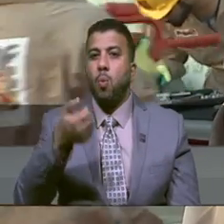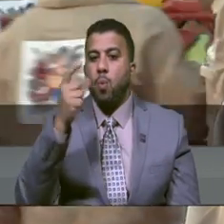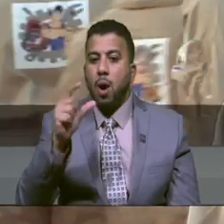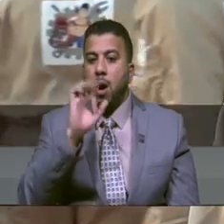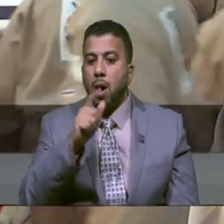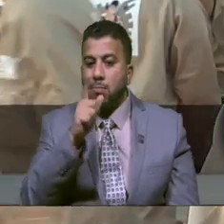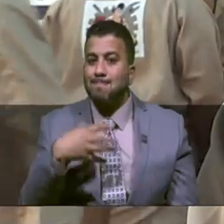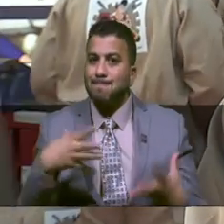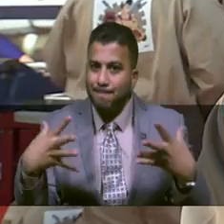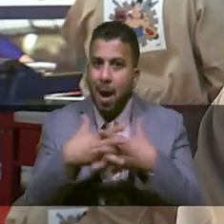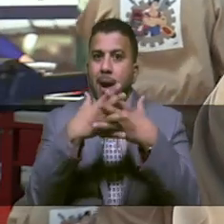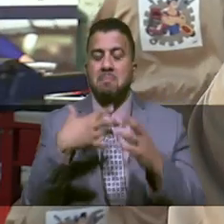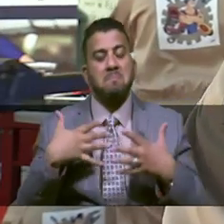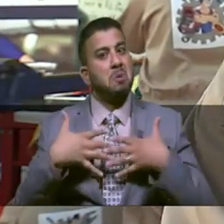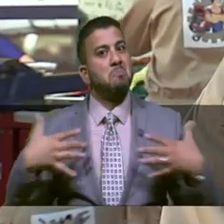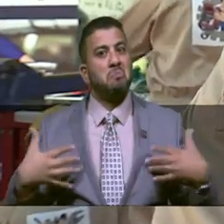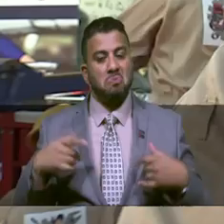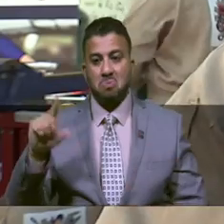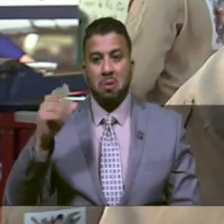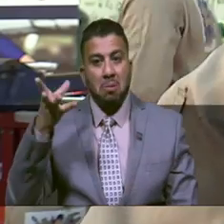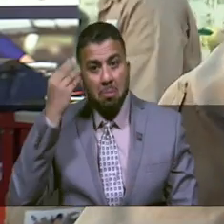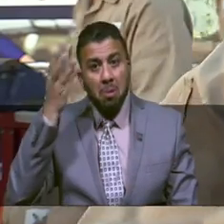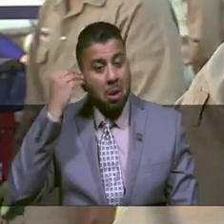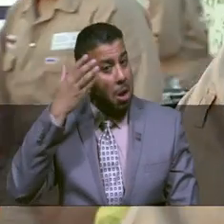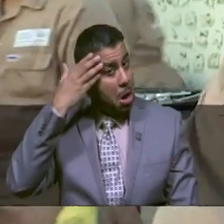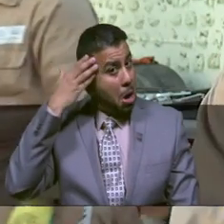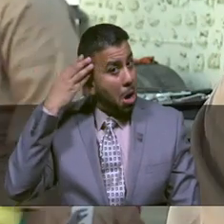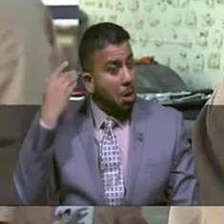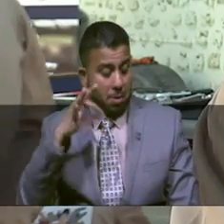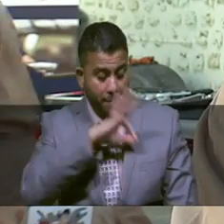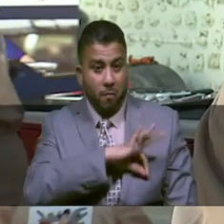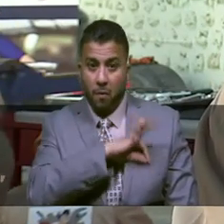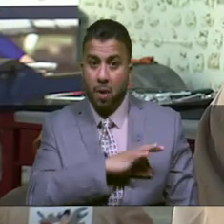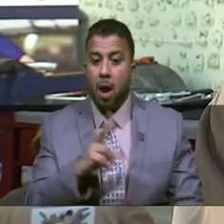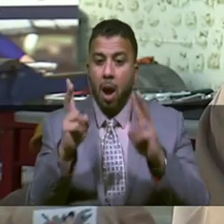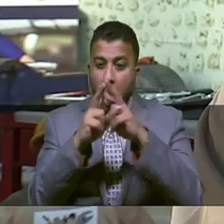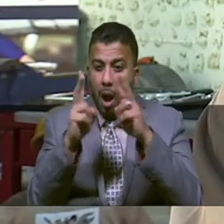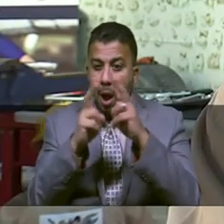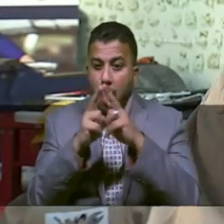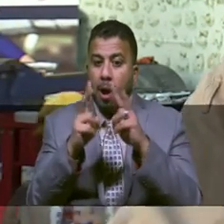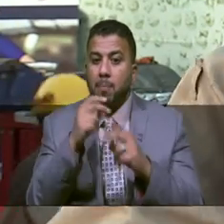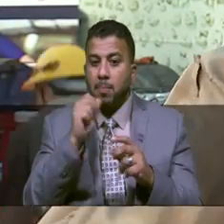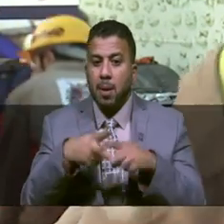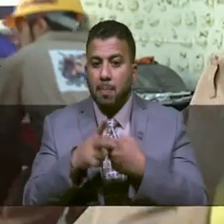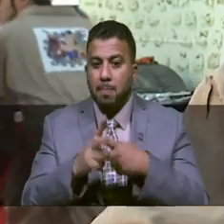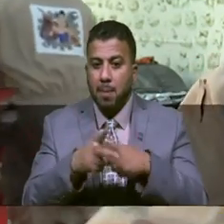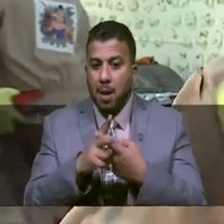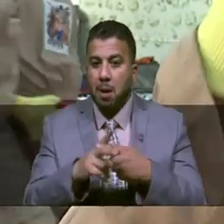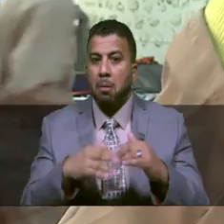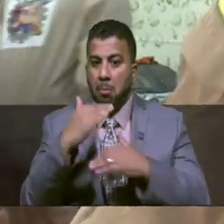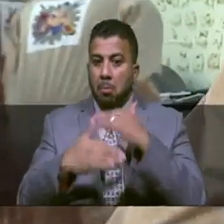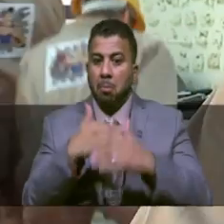سبيد، وحبيت أني أضيف من خبرتي زيادة عن خبرة الكهرباء. كهربة الميكانيكا الحين في تقدم